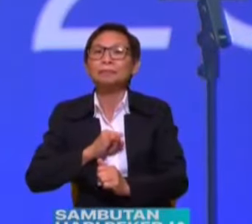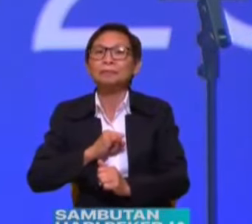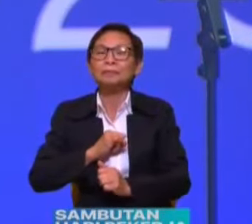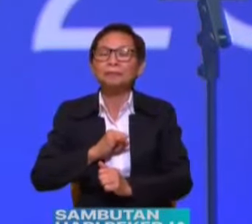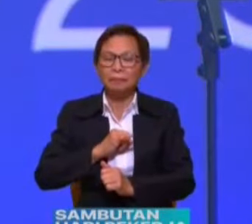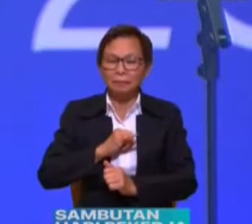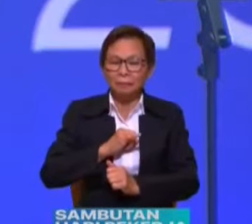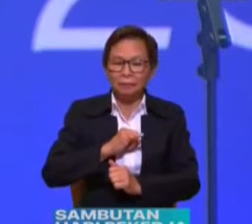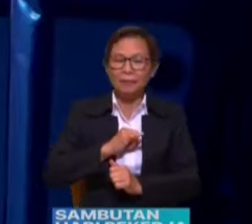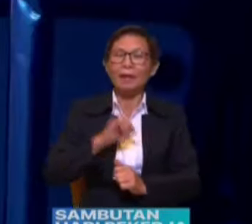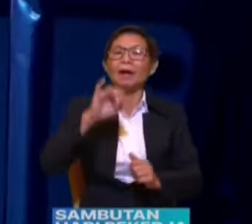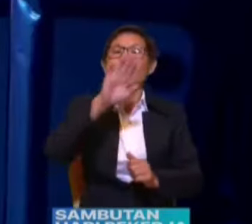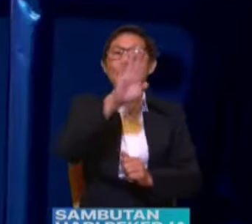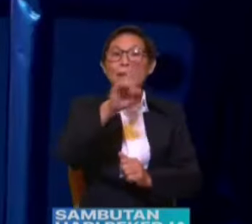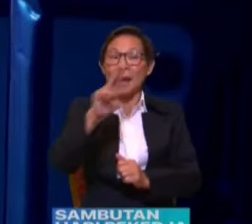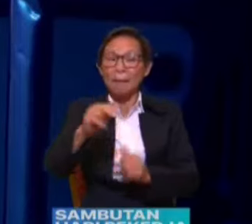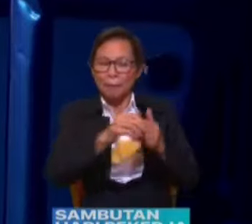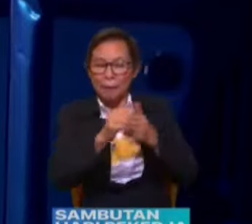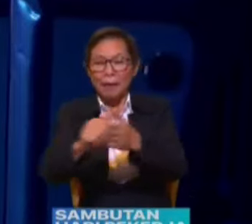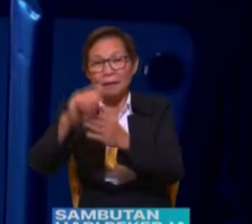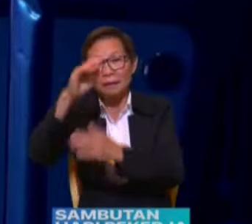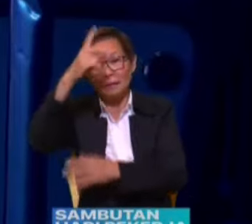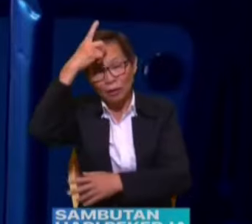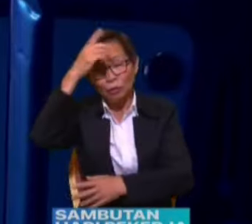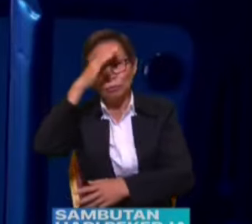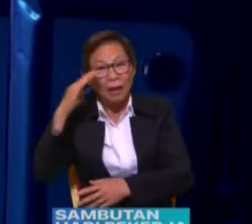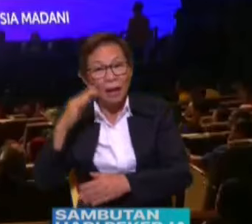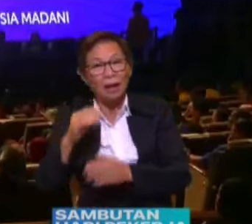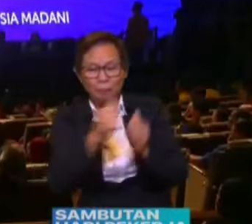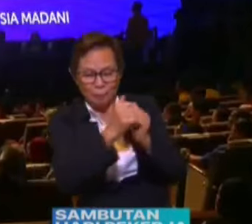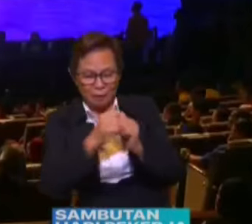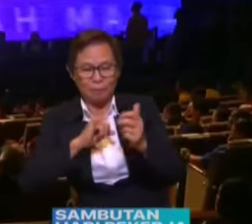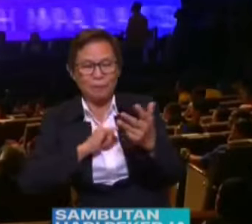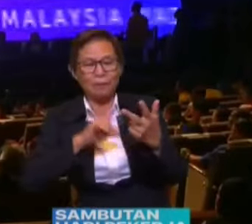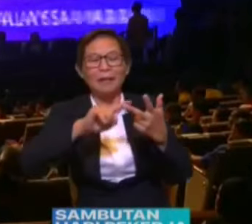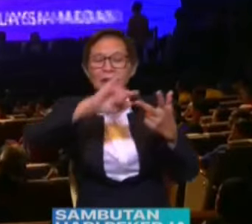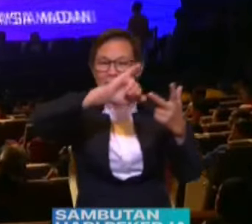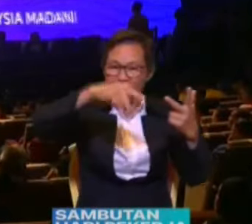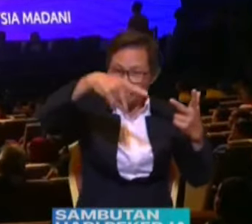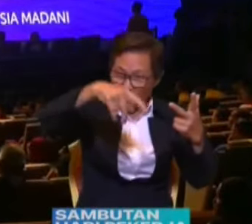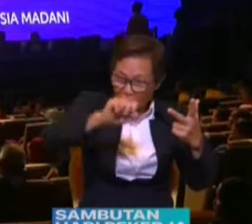Barisan Nasional yang dipimpin oleh Datuk Seri Zahid, GPS,